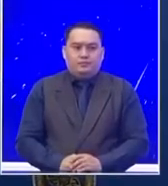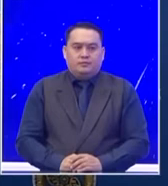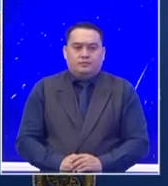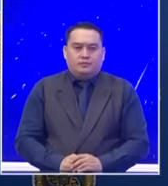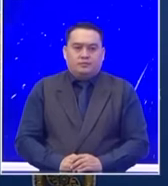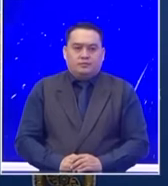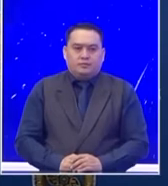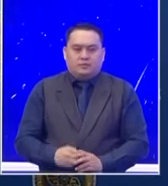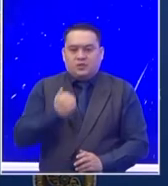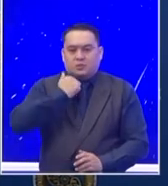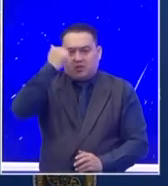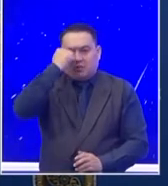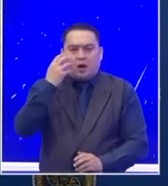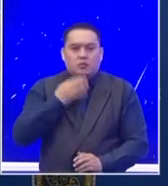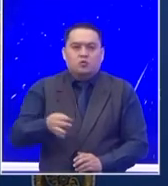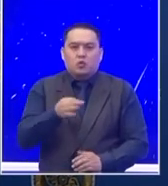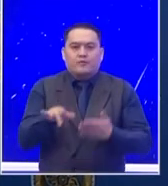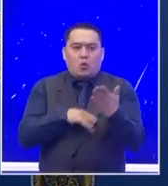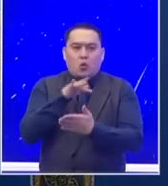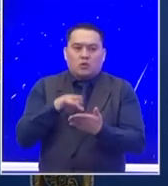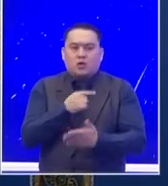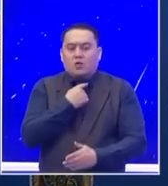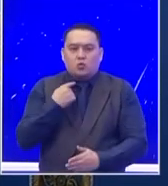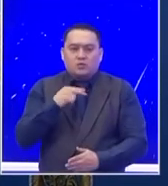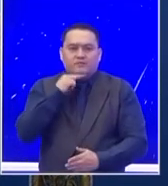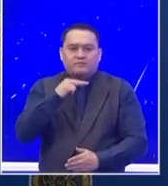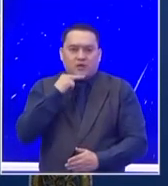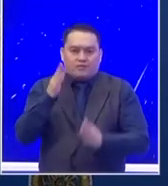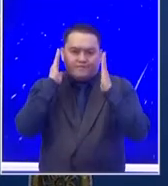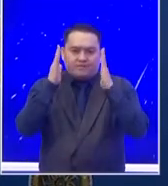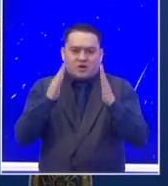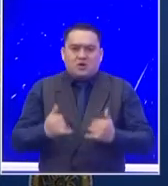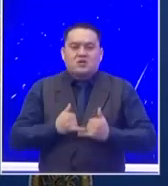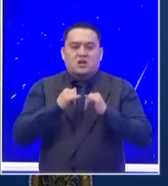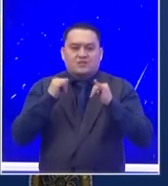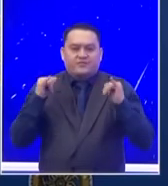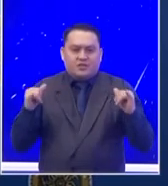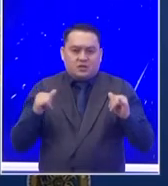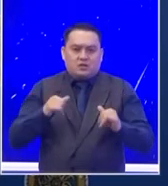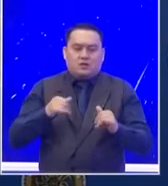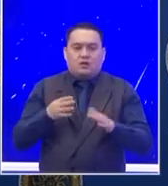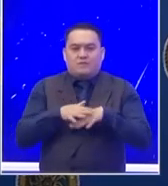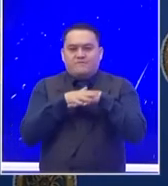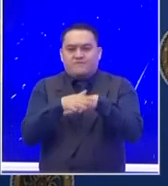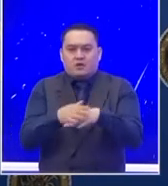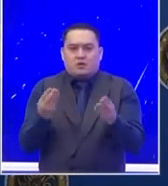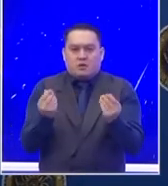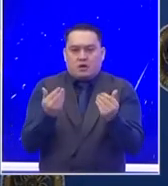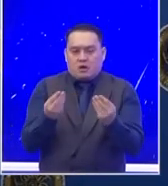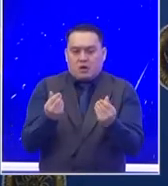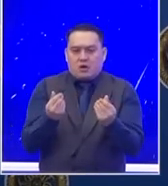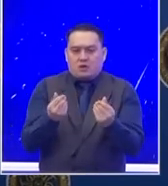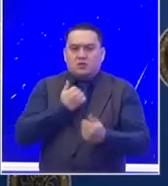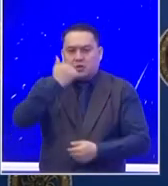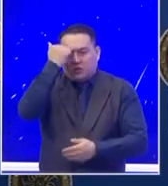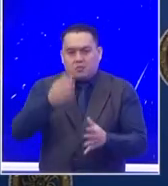Спасибо Алматинской области, городу Талдыкурган, что выделяют вообще на спорт такое развитие, да, и немалые деньги выделяют.